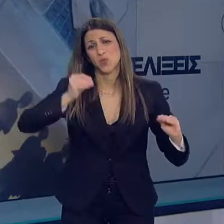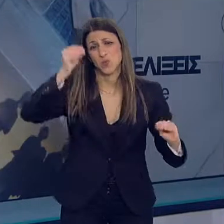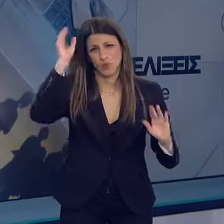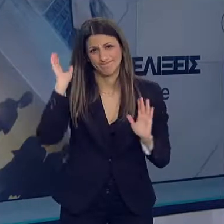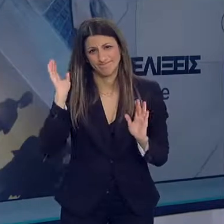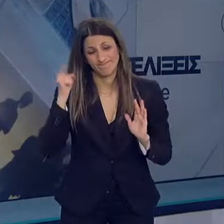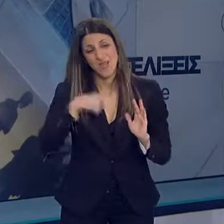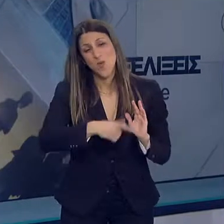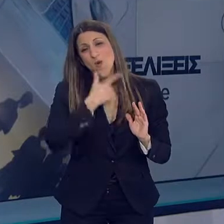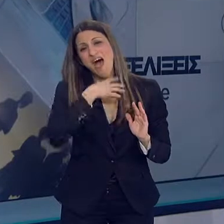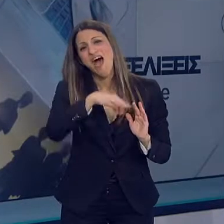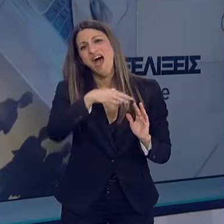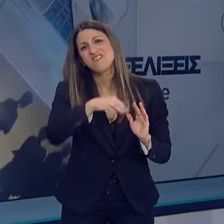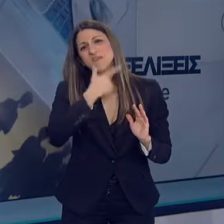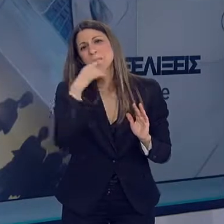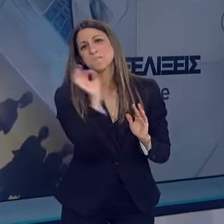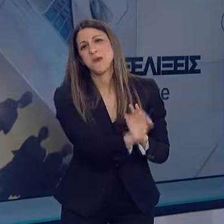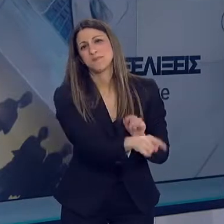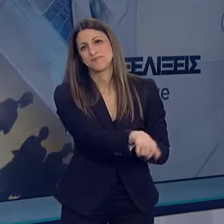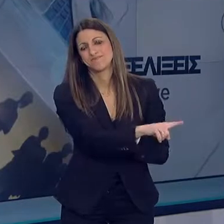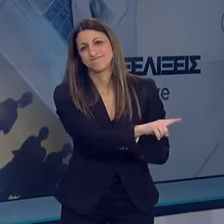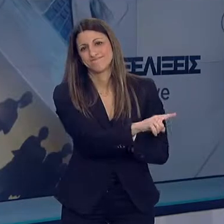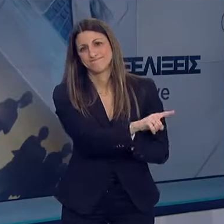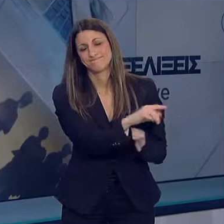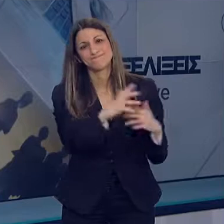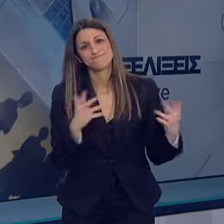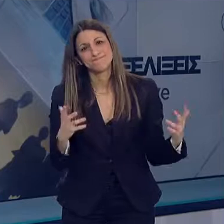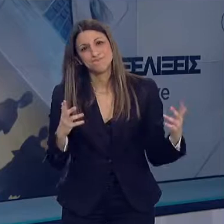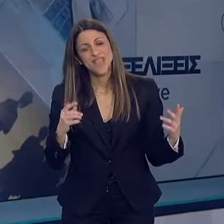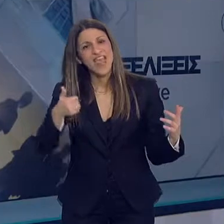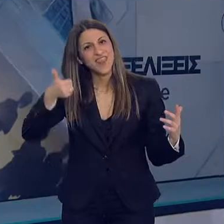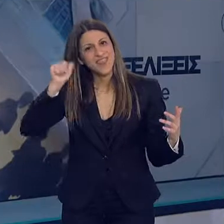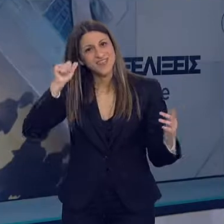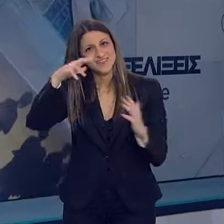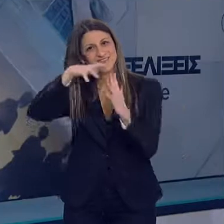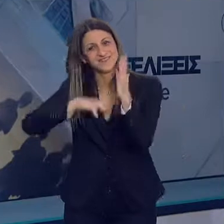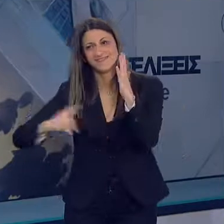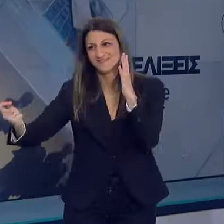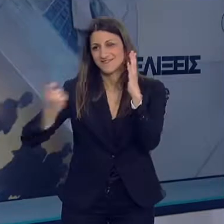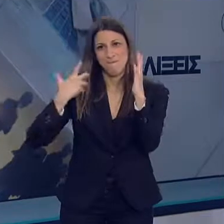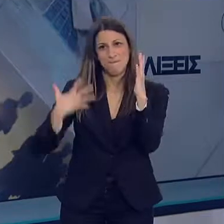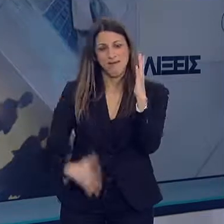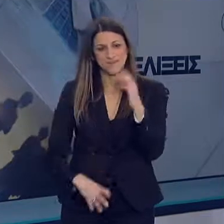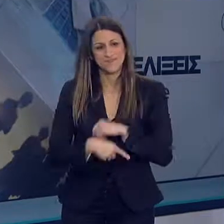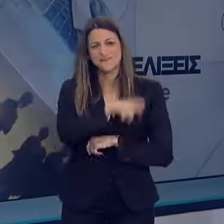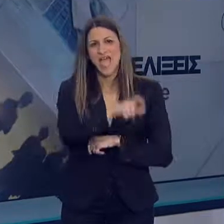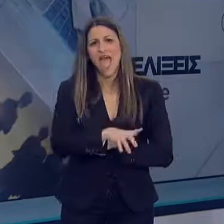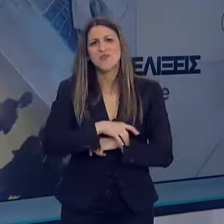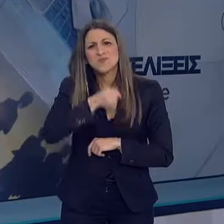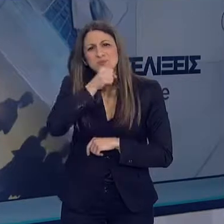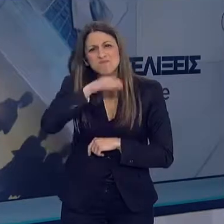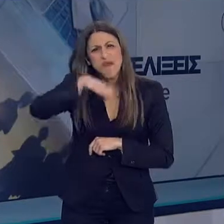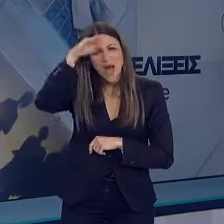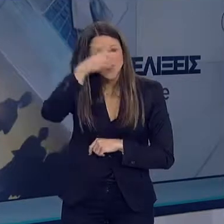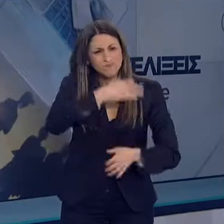πόρτες επικοινωνίας με τους υπόλοιπους θα είναι οι ευπαθείς ομάδες. Πήρα μια επιστολή χτες από έναν ηλικιωμένο, ο οποίος